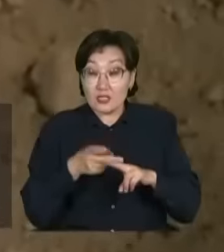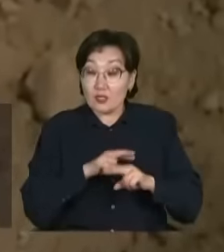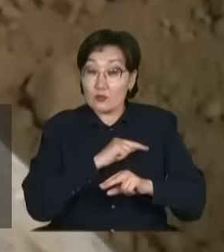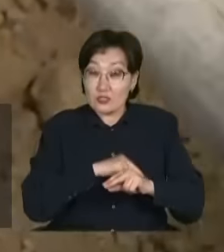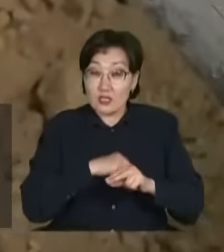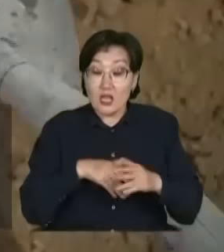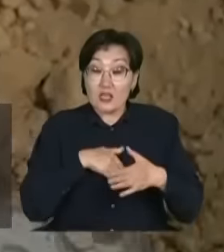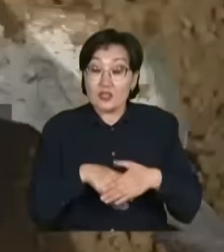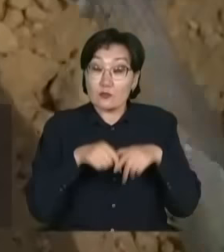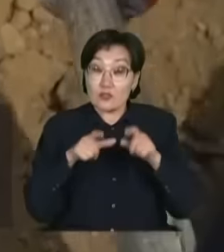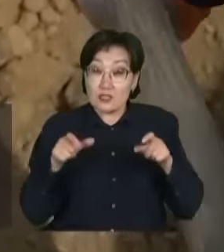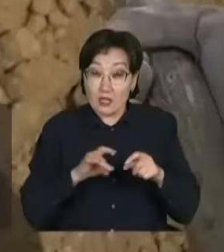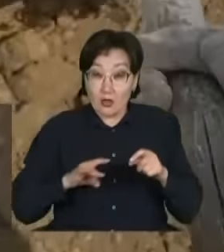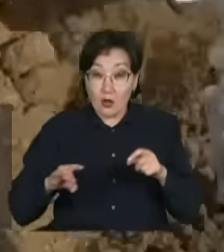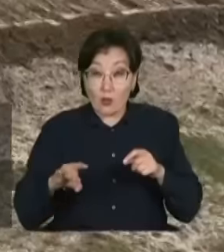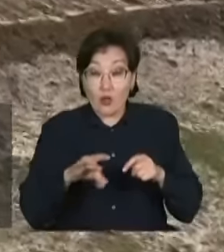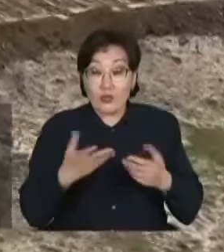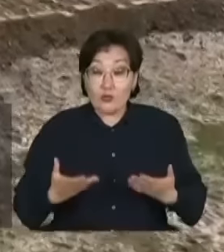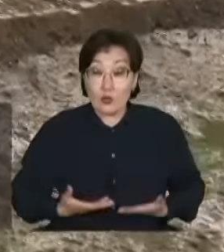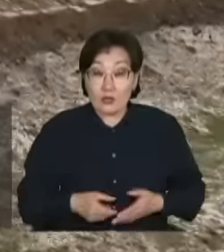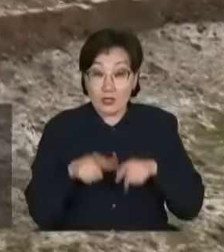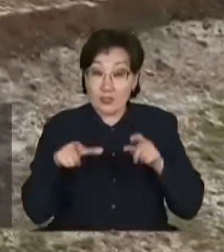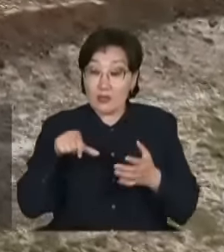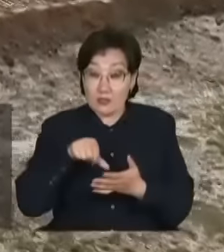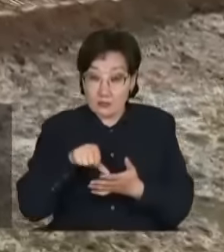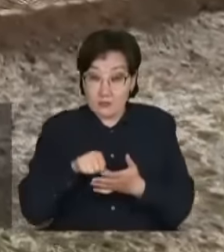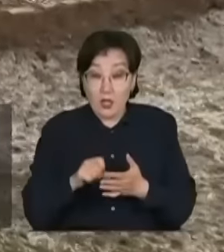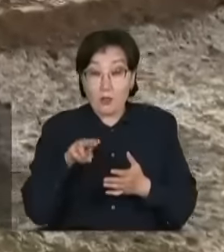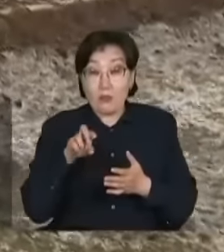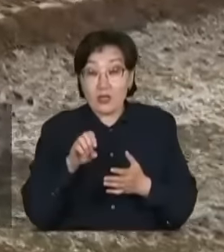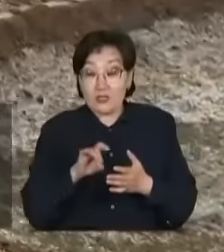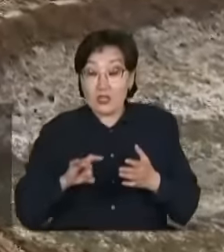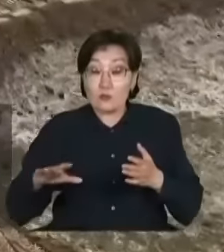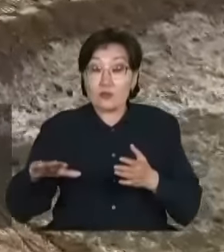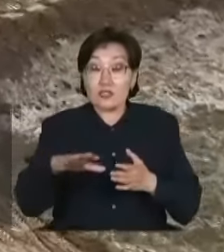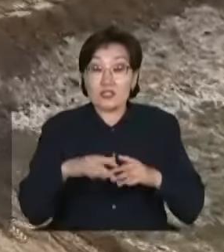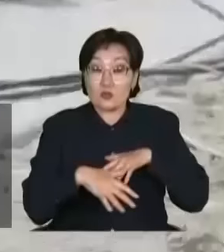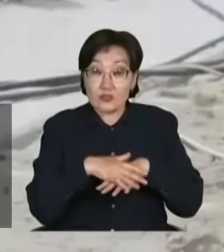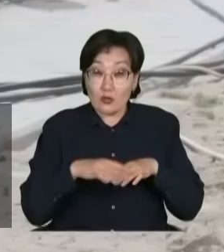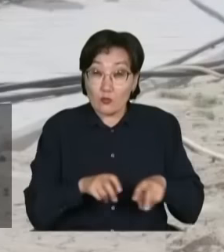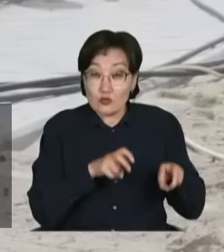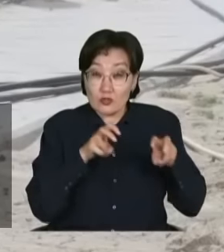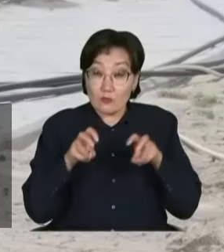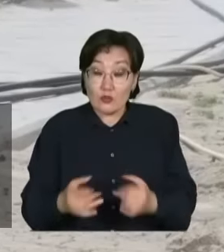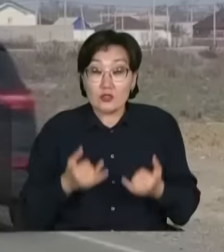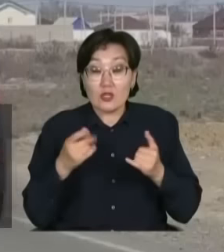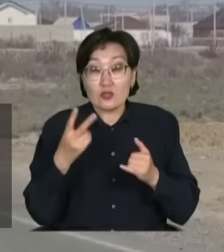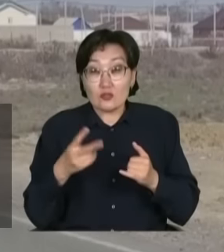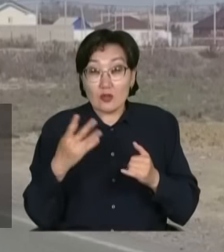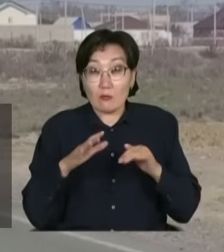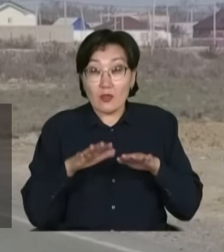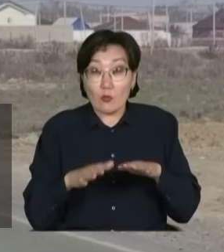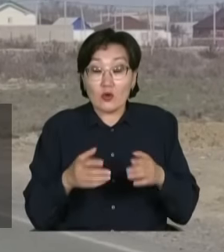жұмыстарға еріктілер мен аудан азаматтары атсалысқан. Бір ғана Махамбет ауданының өзінде халықты эвакуациялау үшін 22